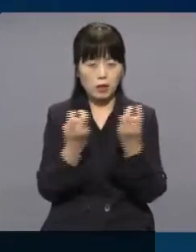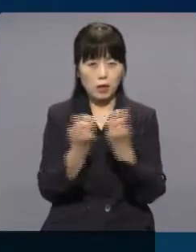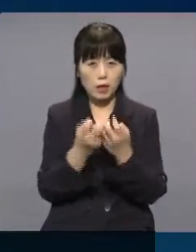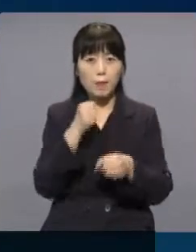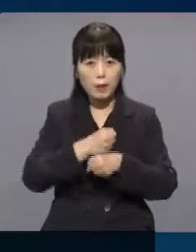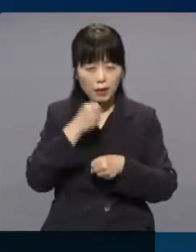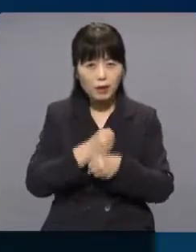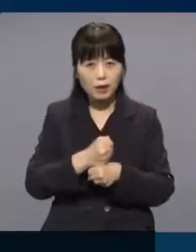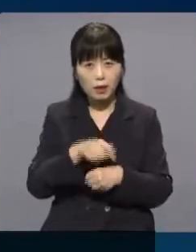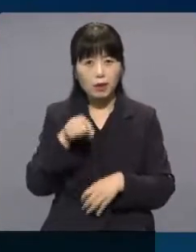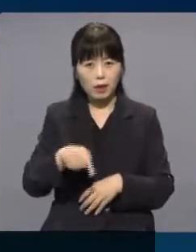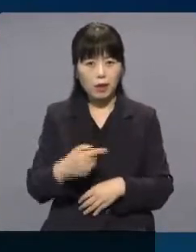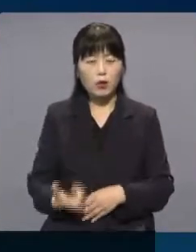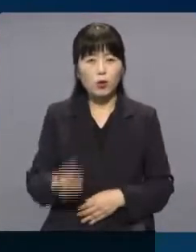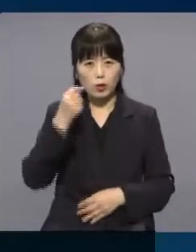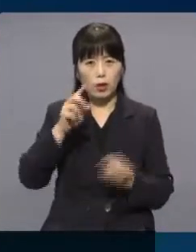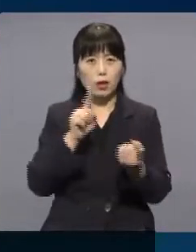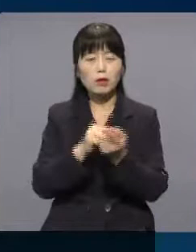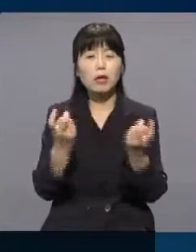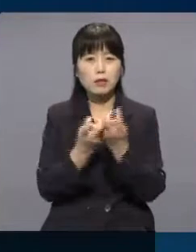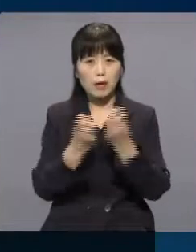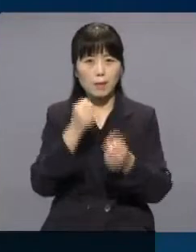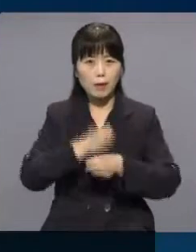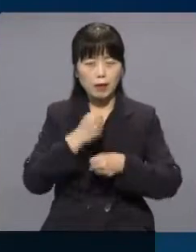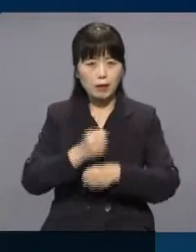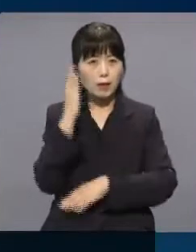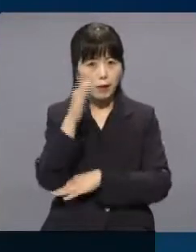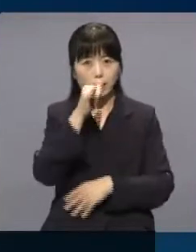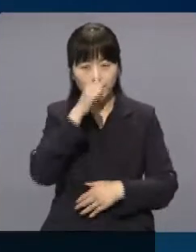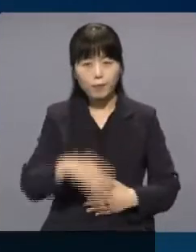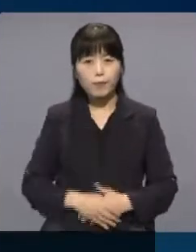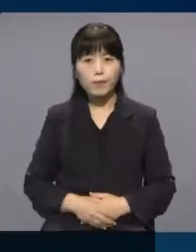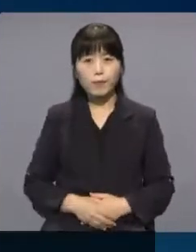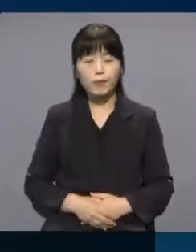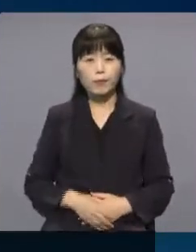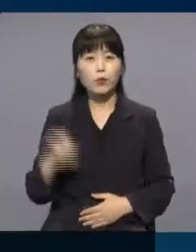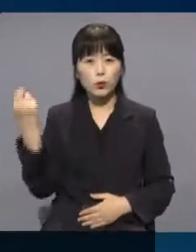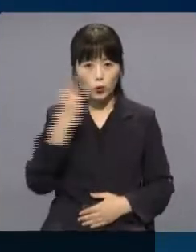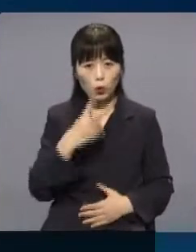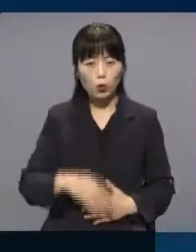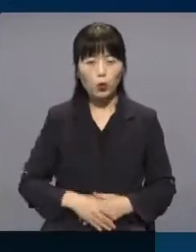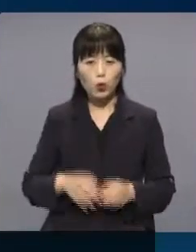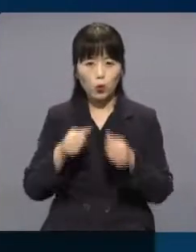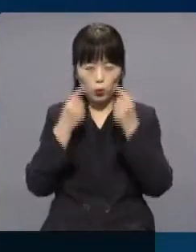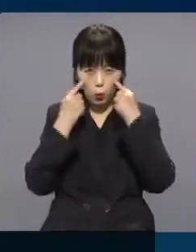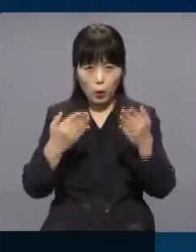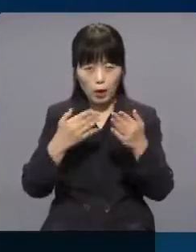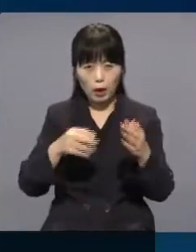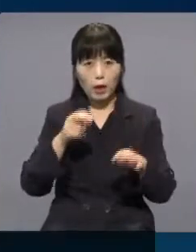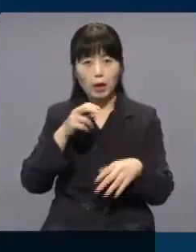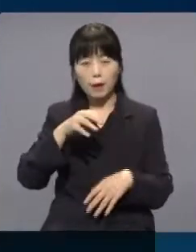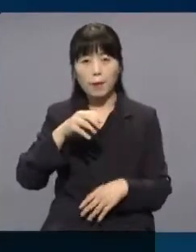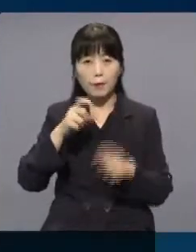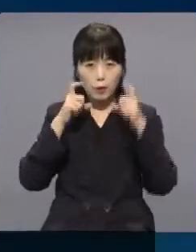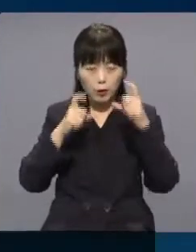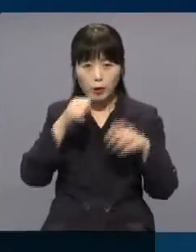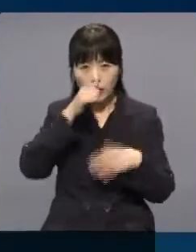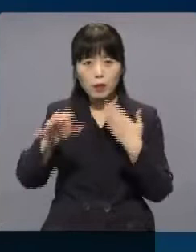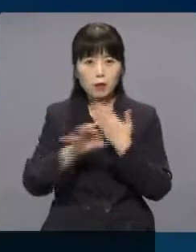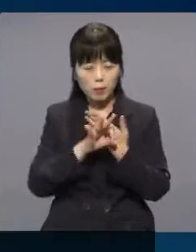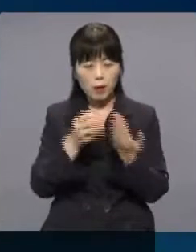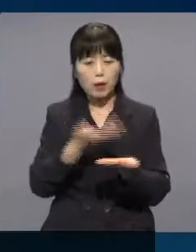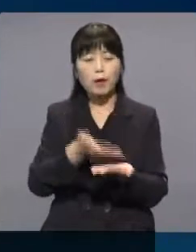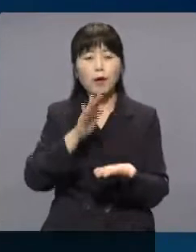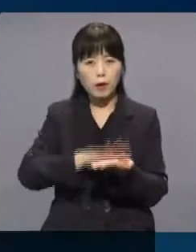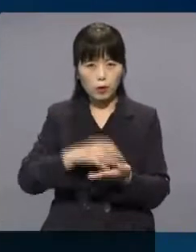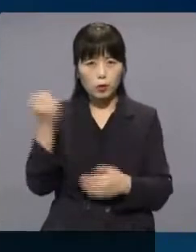조속하게 대책을 마련하겠다고 밝혔습니다이어서 정확한 진단이 나오게 되면 보수라든지 보강